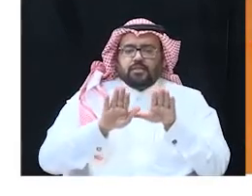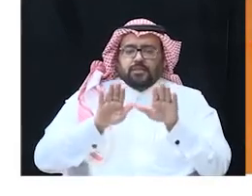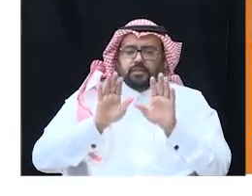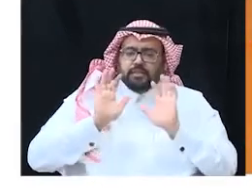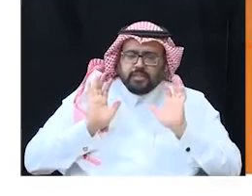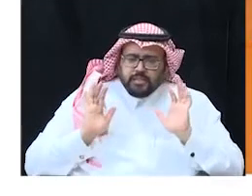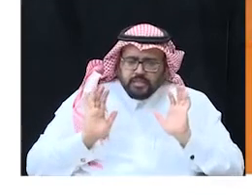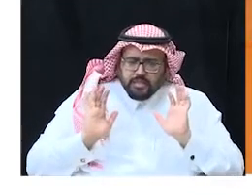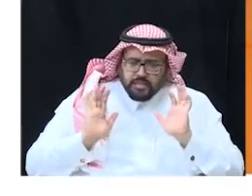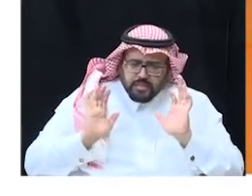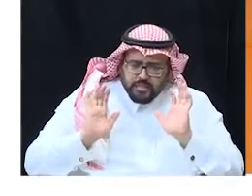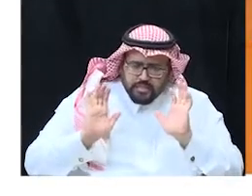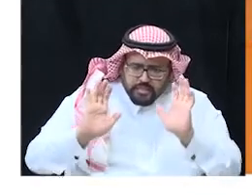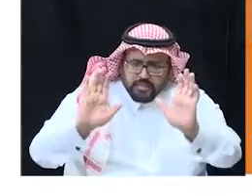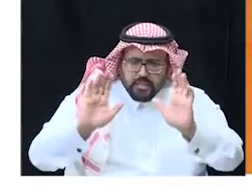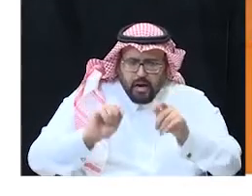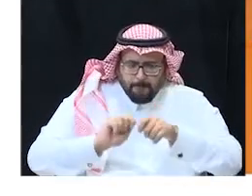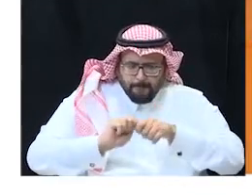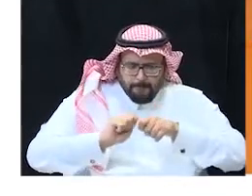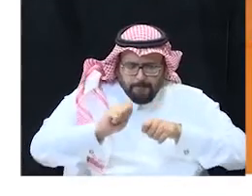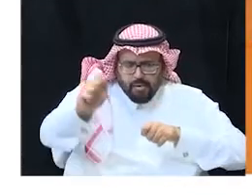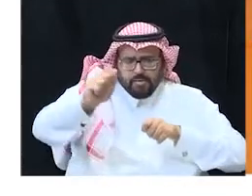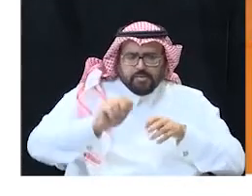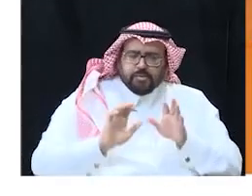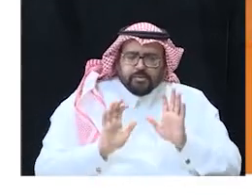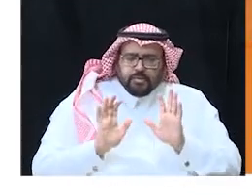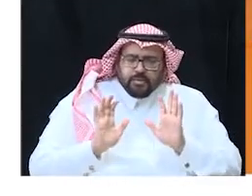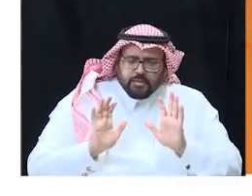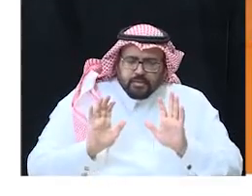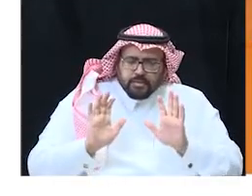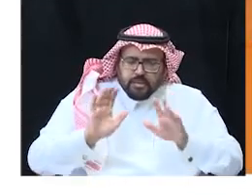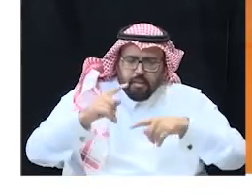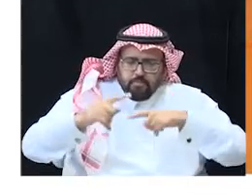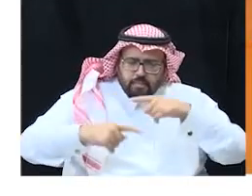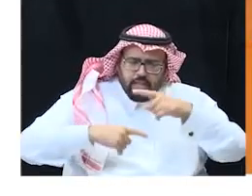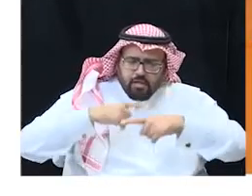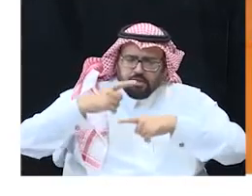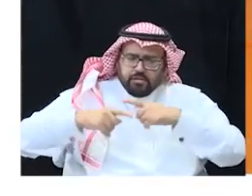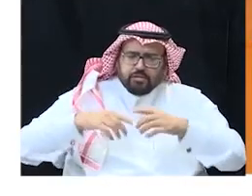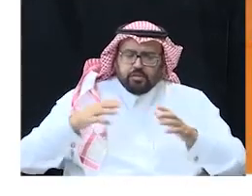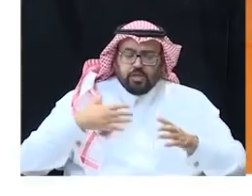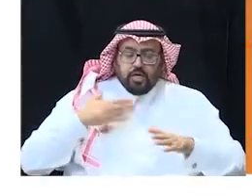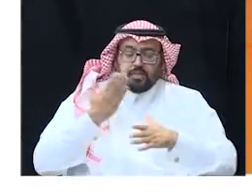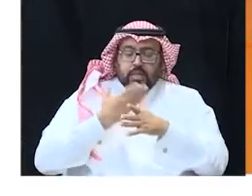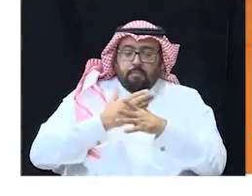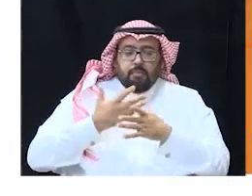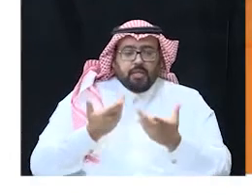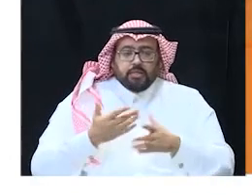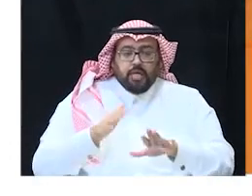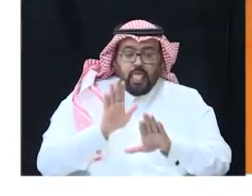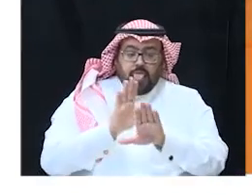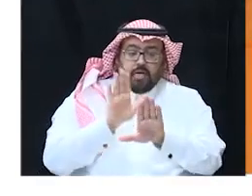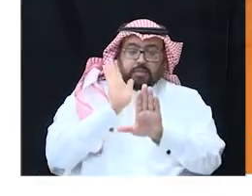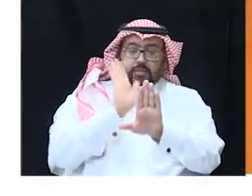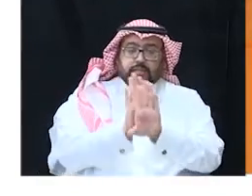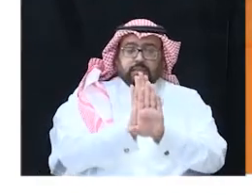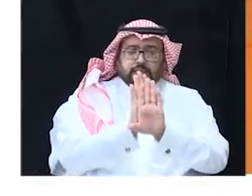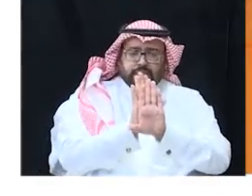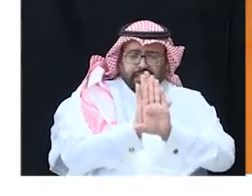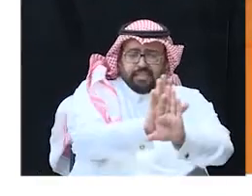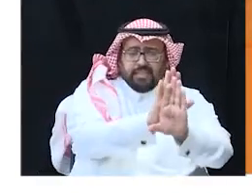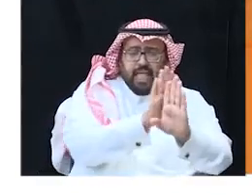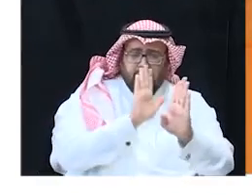بدفعه بقوة وأجعل الشيء يتحرك مسافة أبعد باستمرار تأثير القوة